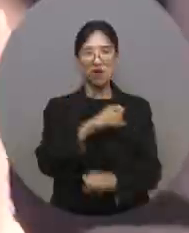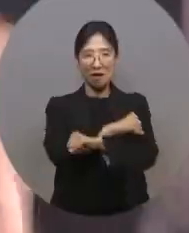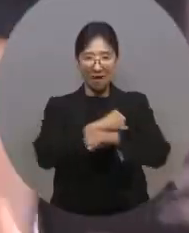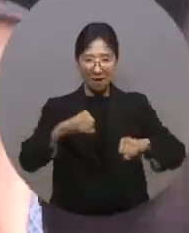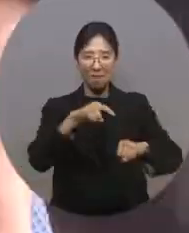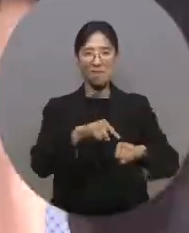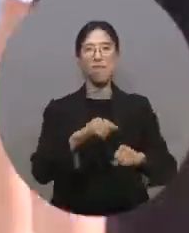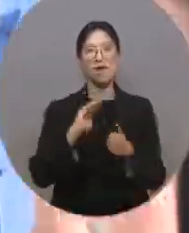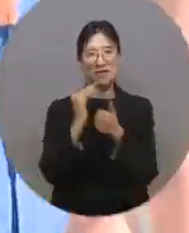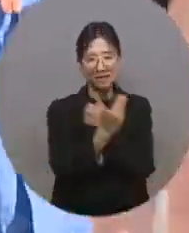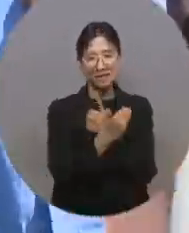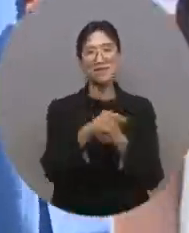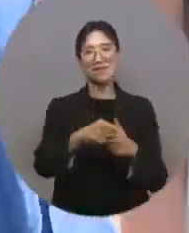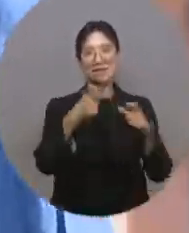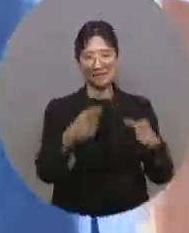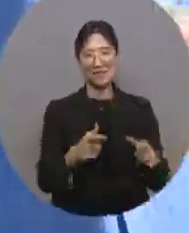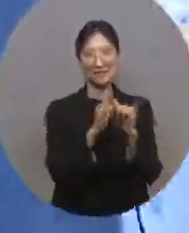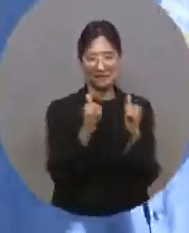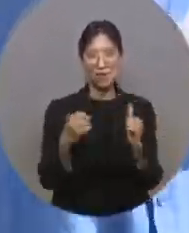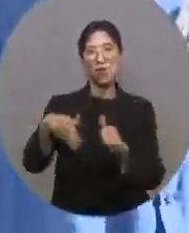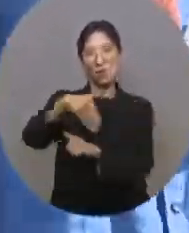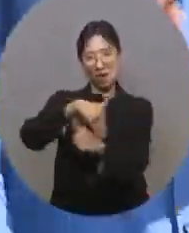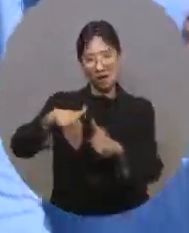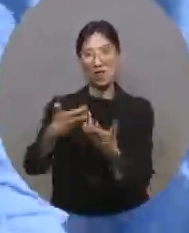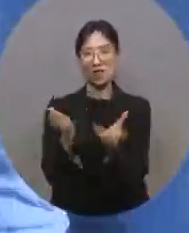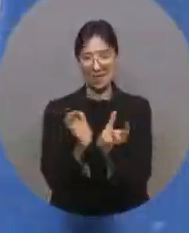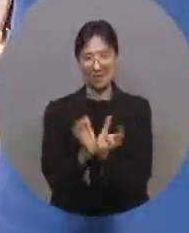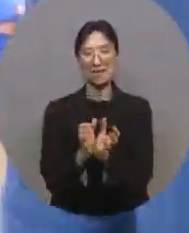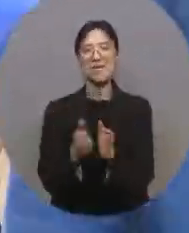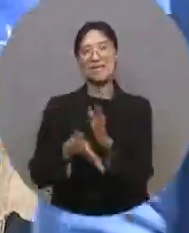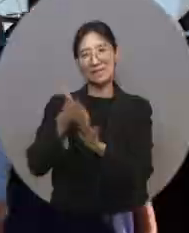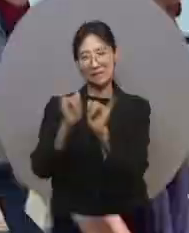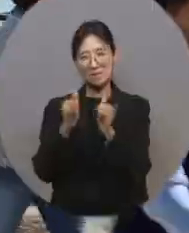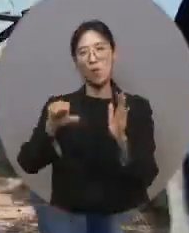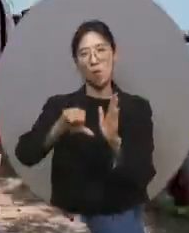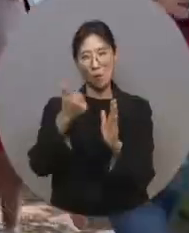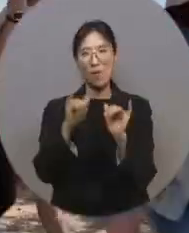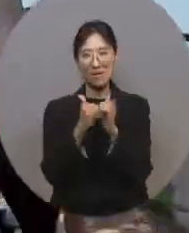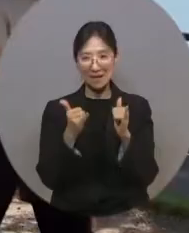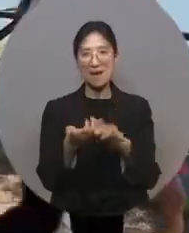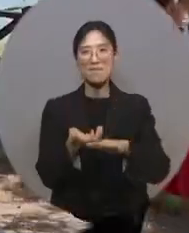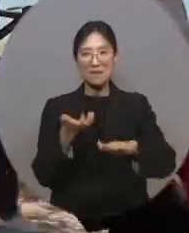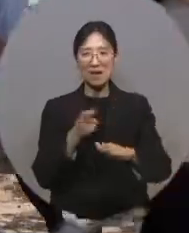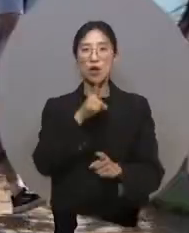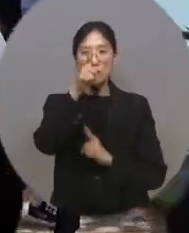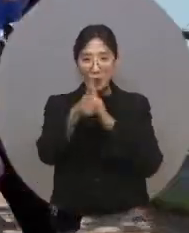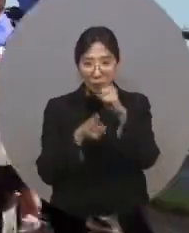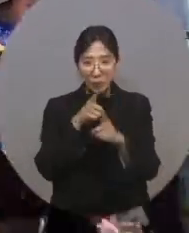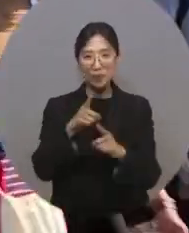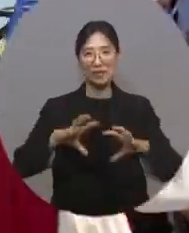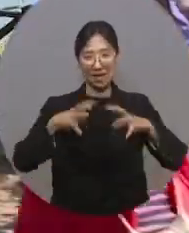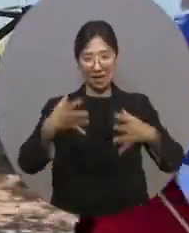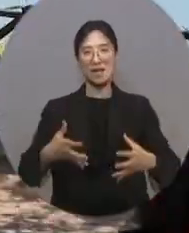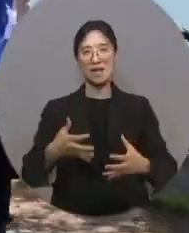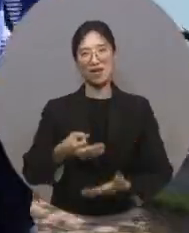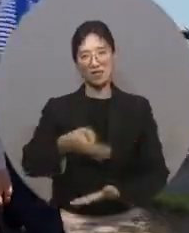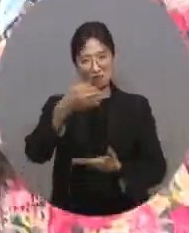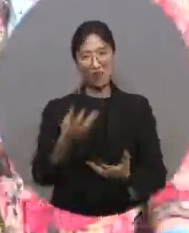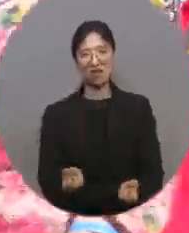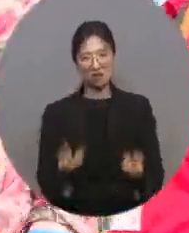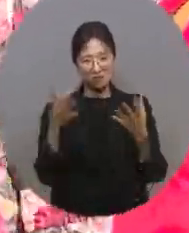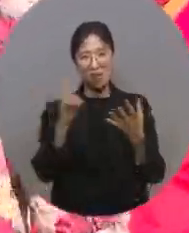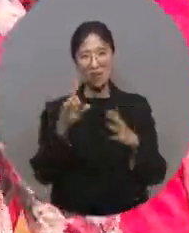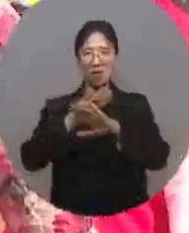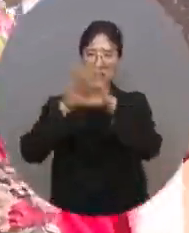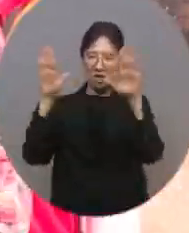마을 주민과 환경단체를 비롯한 시민 500여 명이 사전 접수를 통해 세계유산축전을